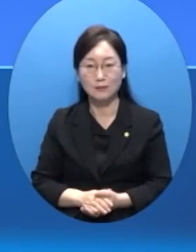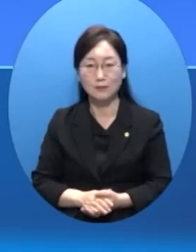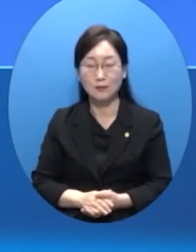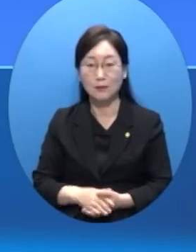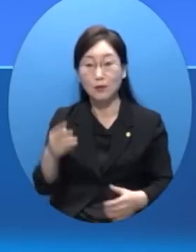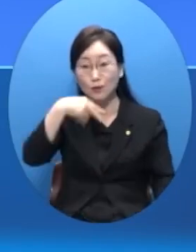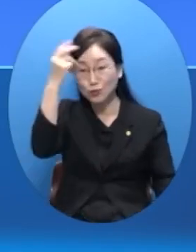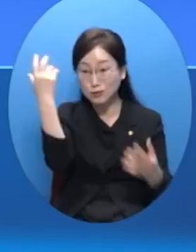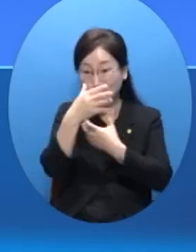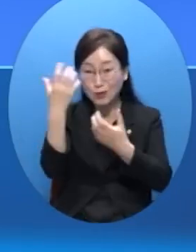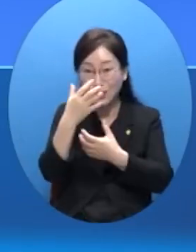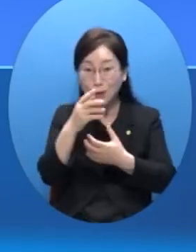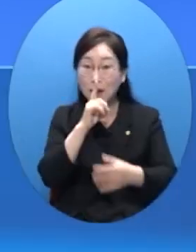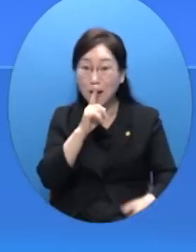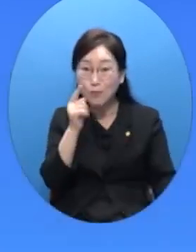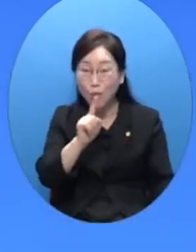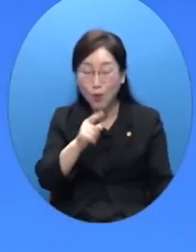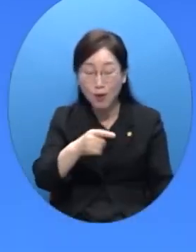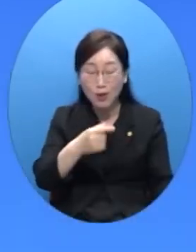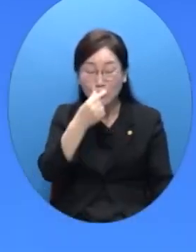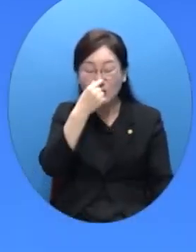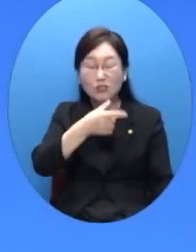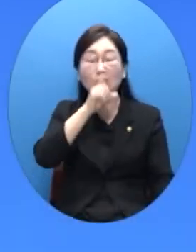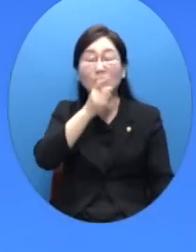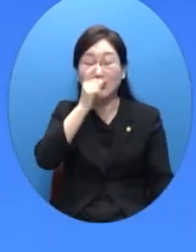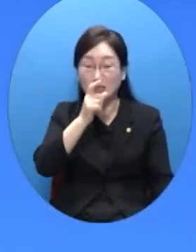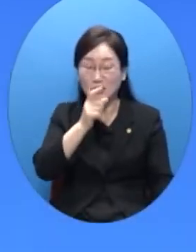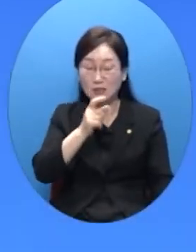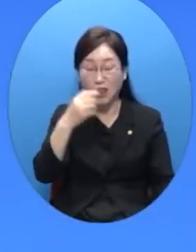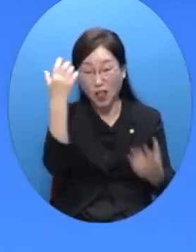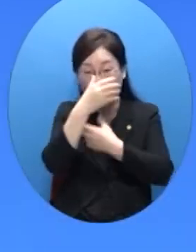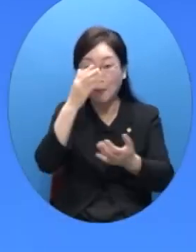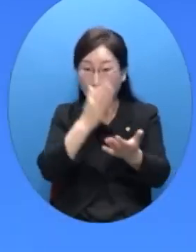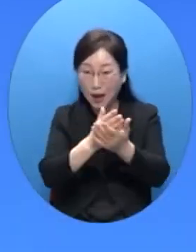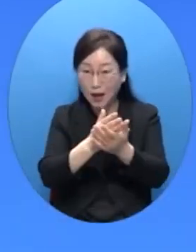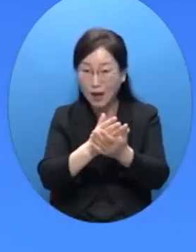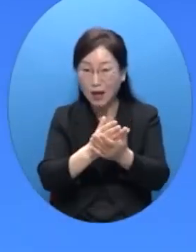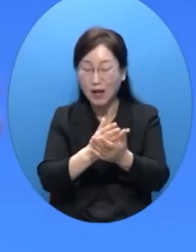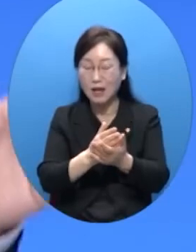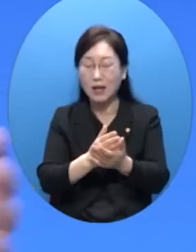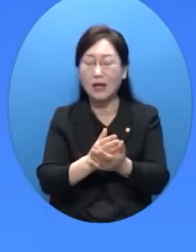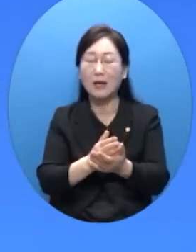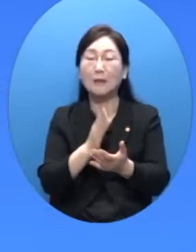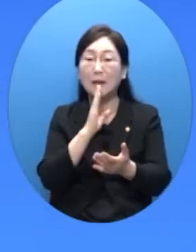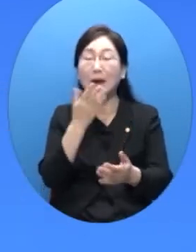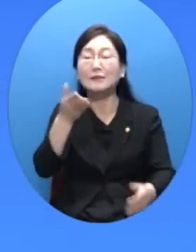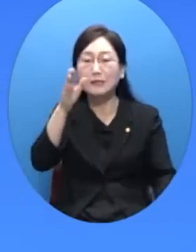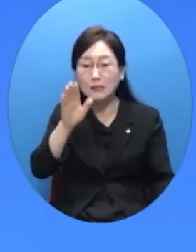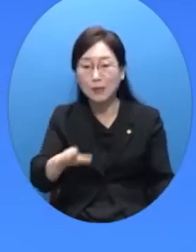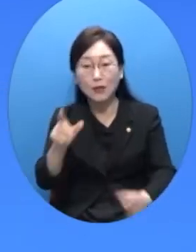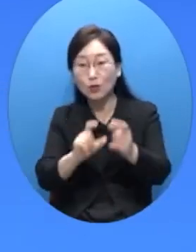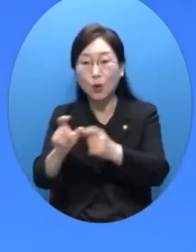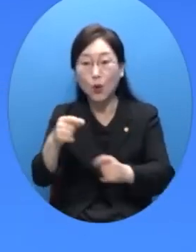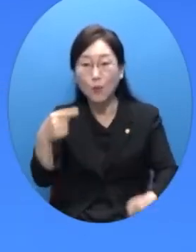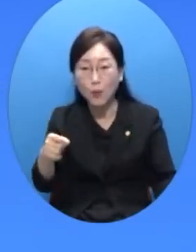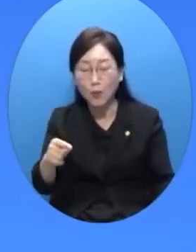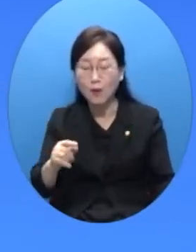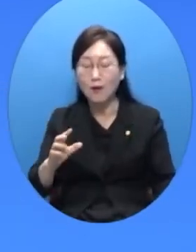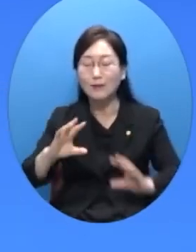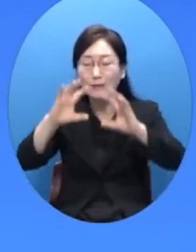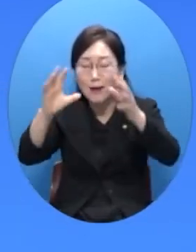여기 술 취하지 말라는 말이 꼭 알코올 중독에 빠지지 말라는 그거에 국한된 것이 아니라 이 세상의